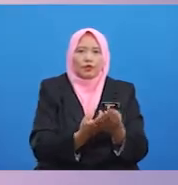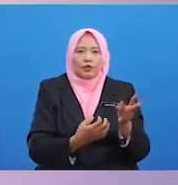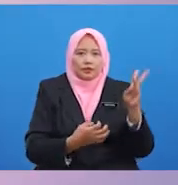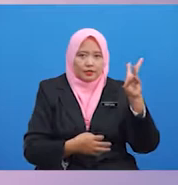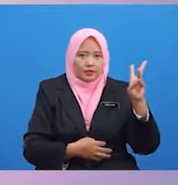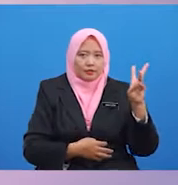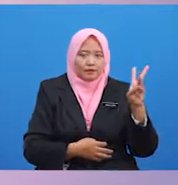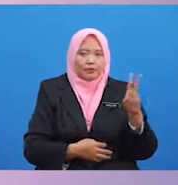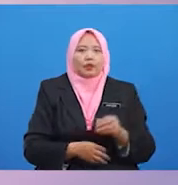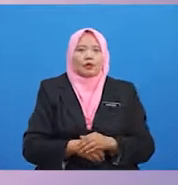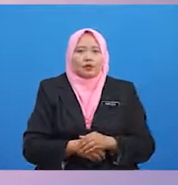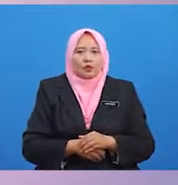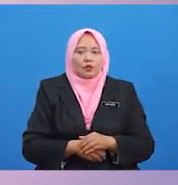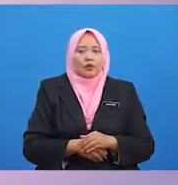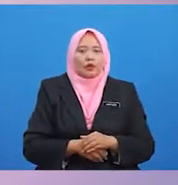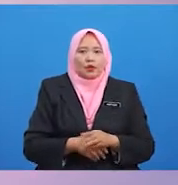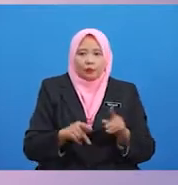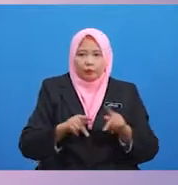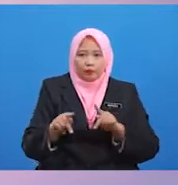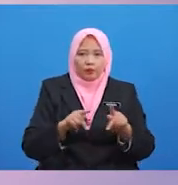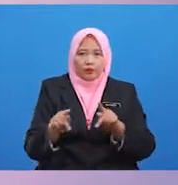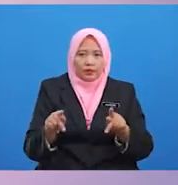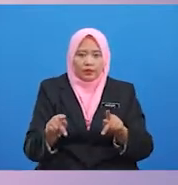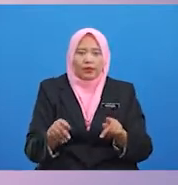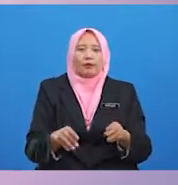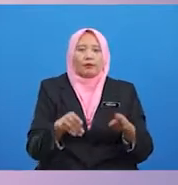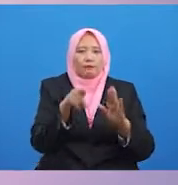proses perbandaran atau urbanisasi.